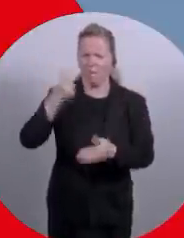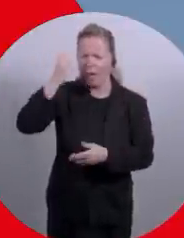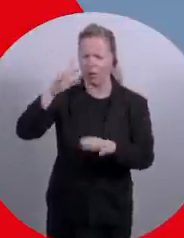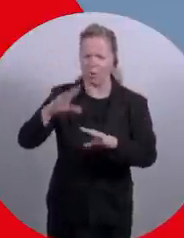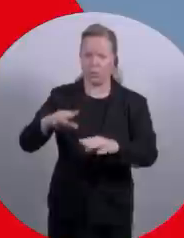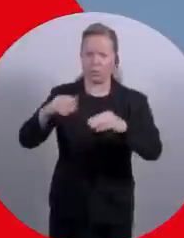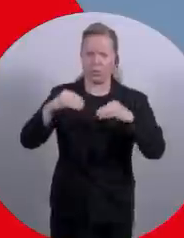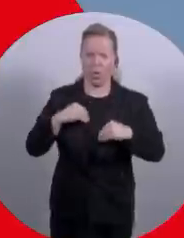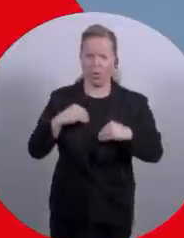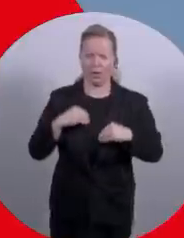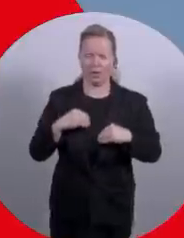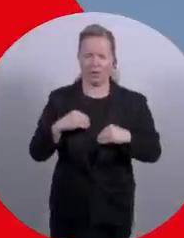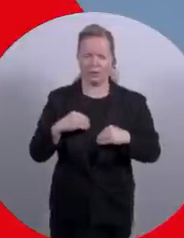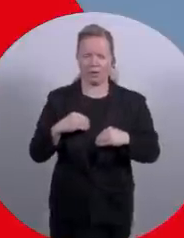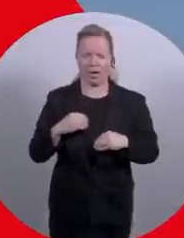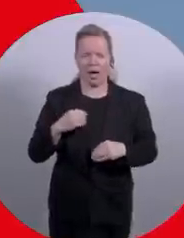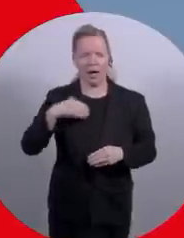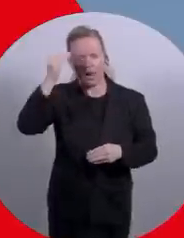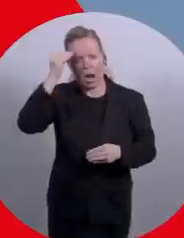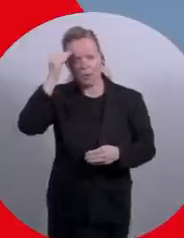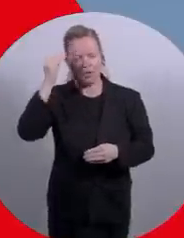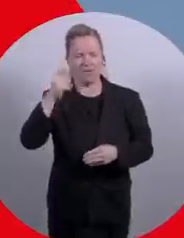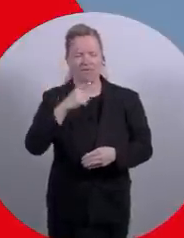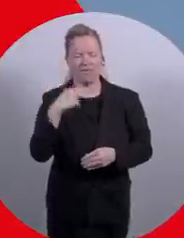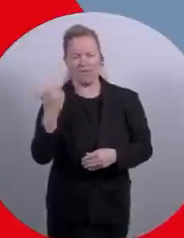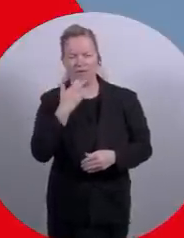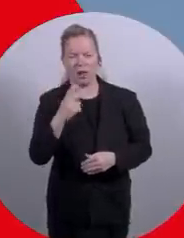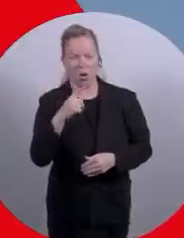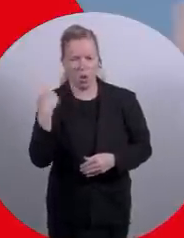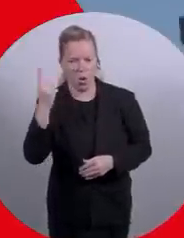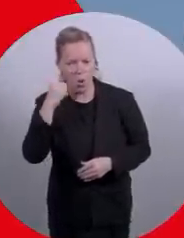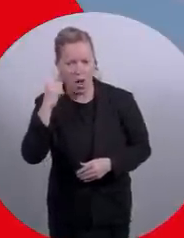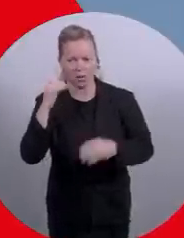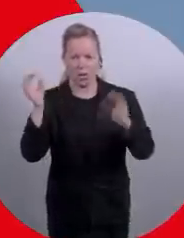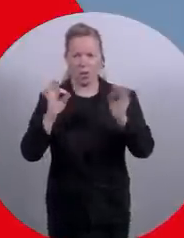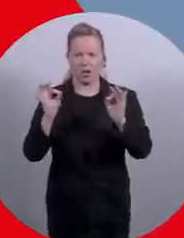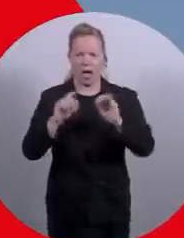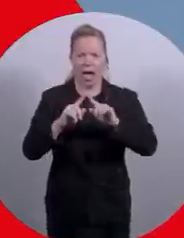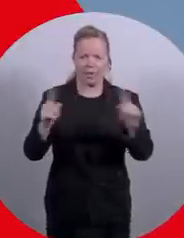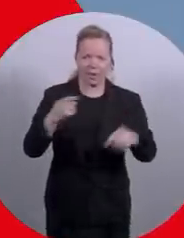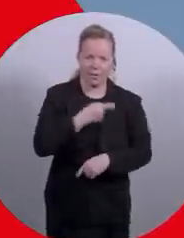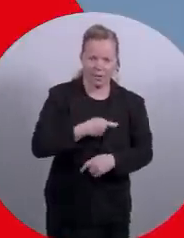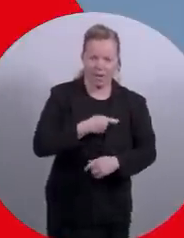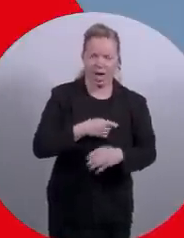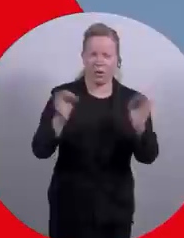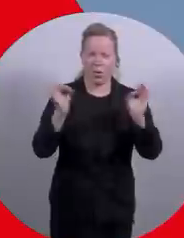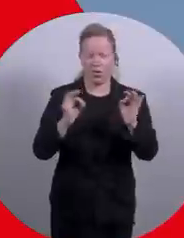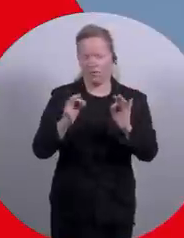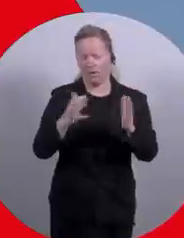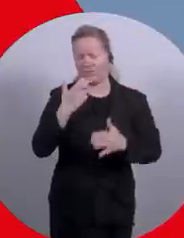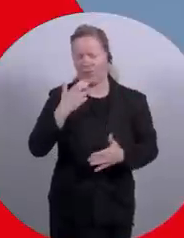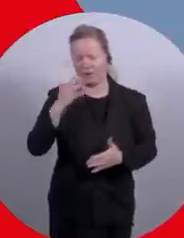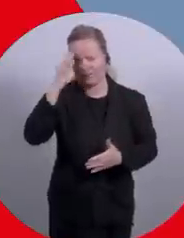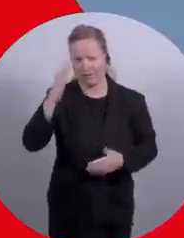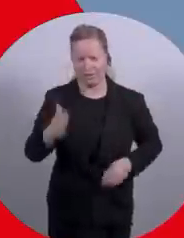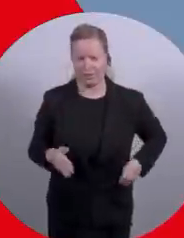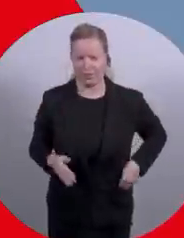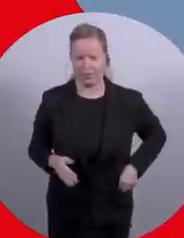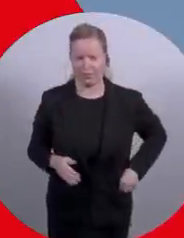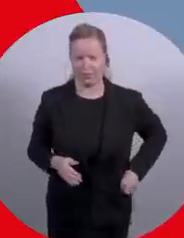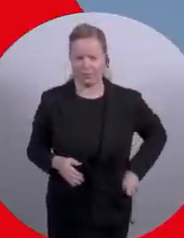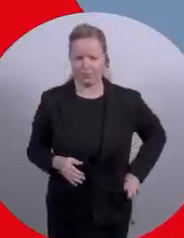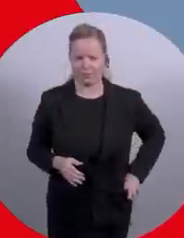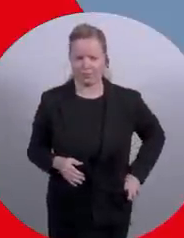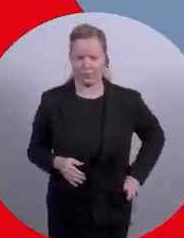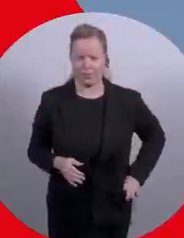wo wir geglaubt haben die will man jetzt vielleicht von uns hören oder das wollen die Medien hören oder andere Parteien oder was weiß ich und ich glaube